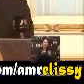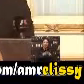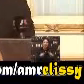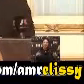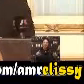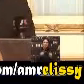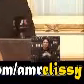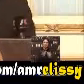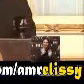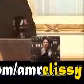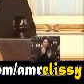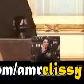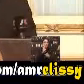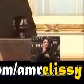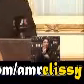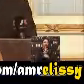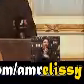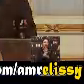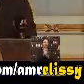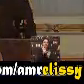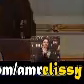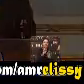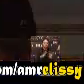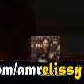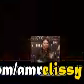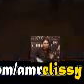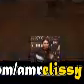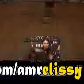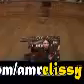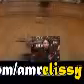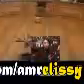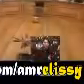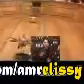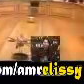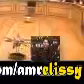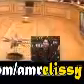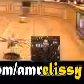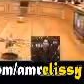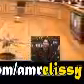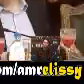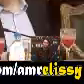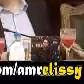والاجتماعية المطلوبة لهؤلاء النشأ وهؤلاء الشباب.